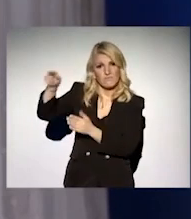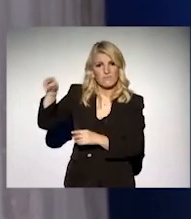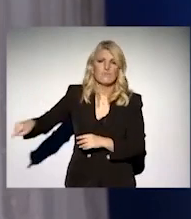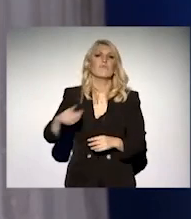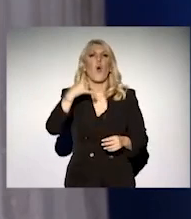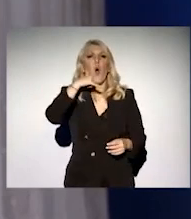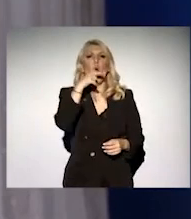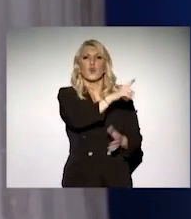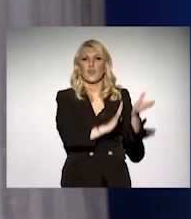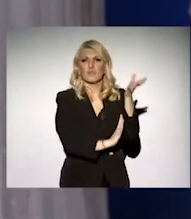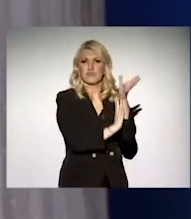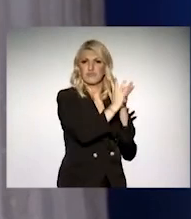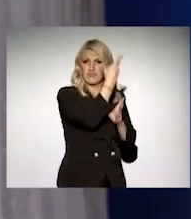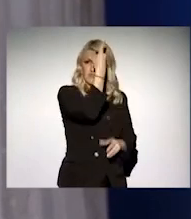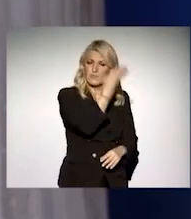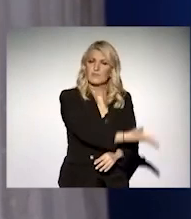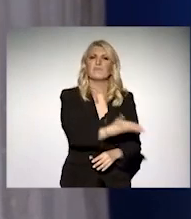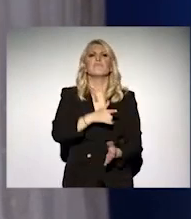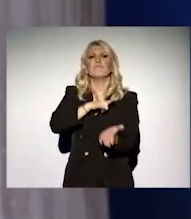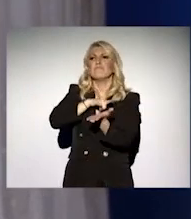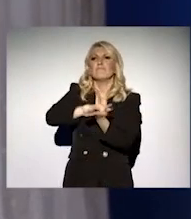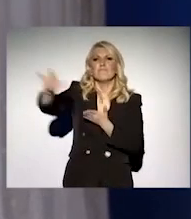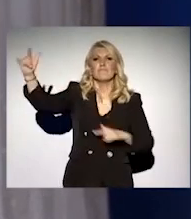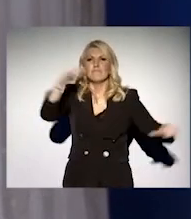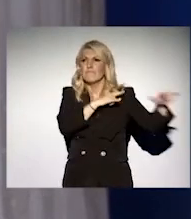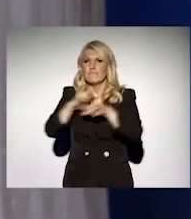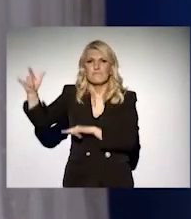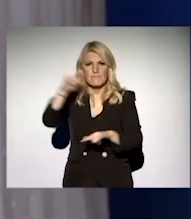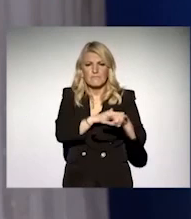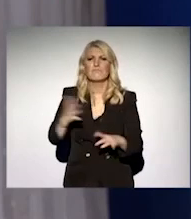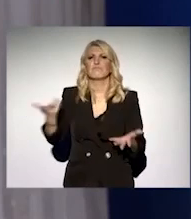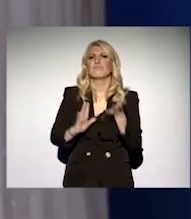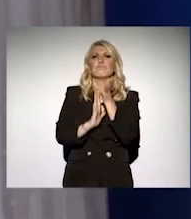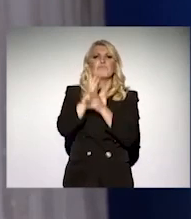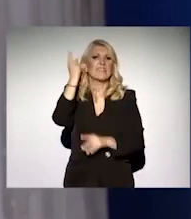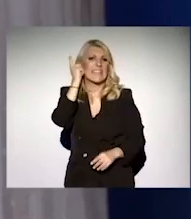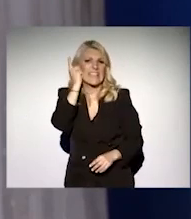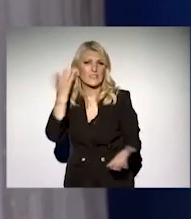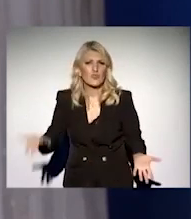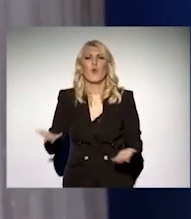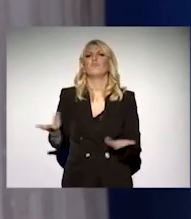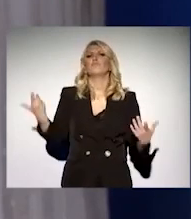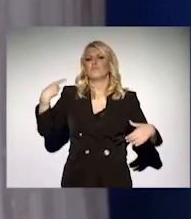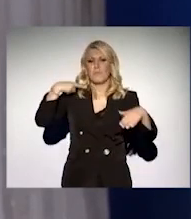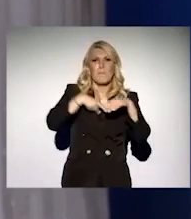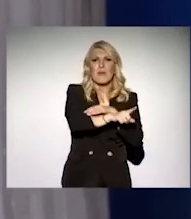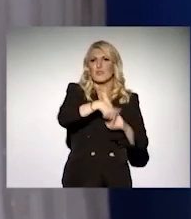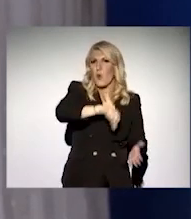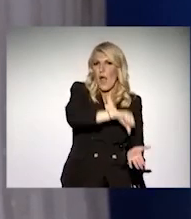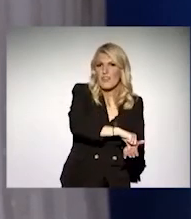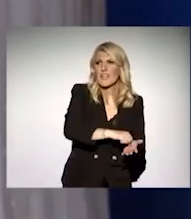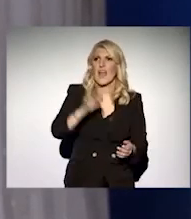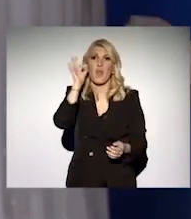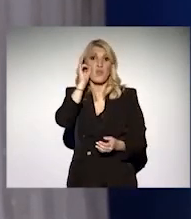με λογικά επιχειρήματα, γιατί δεν τους ενδιαφέρουν τα λογικά επιχειρήματα. Και μέσα σε όλα, ναι, είχαμε τον κύριο Κασελάκη την